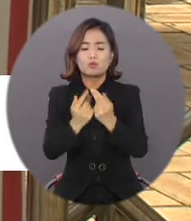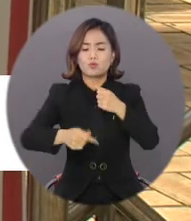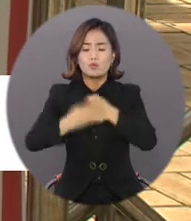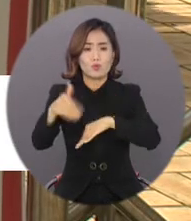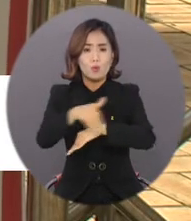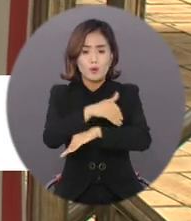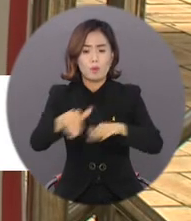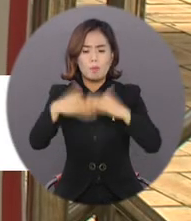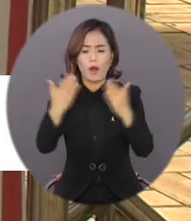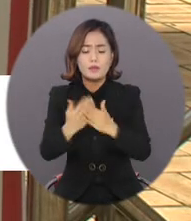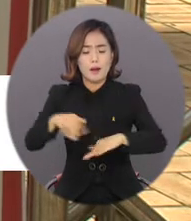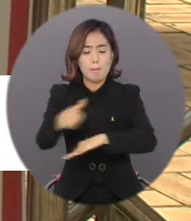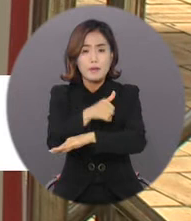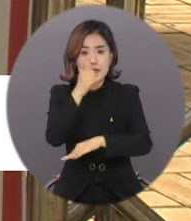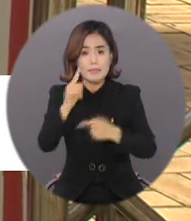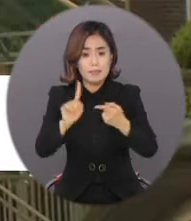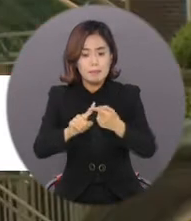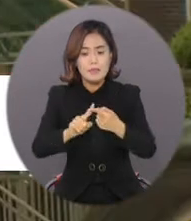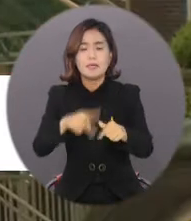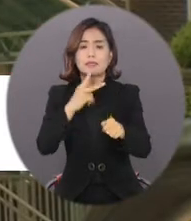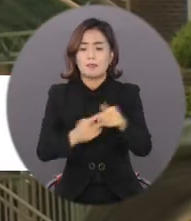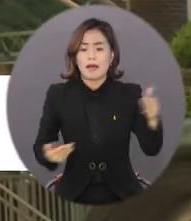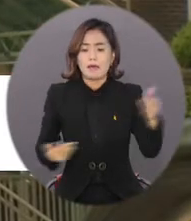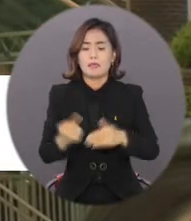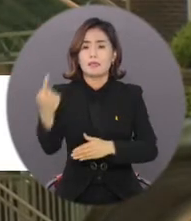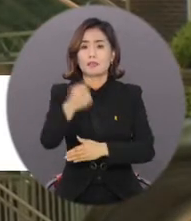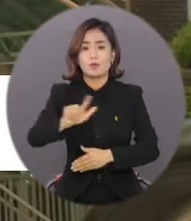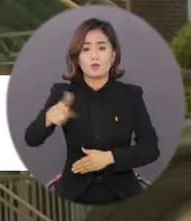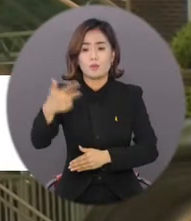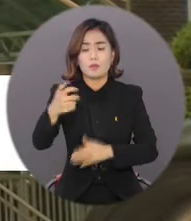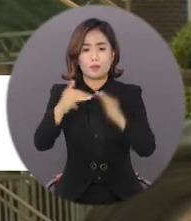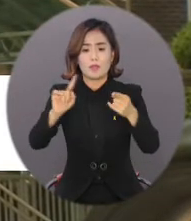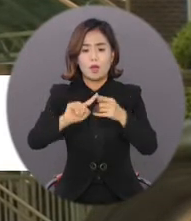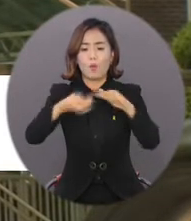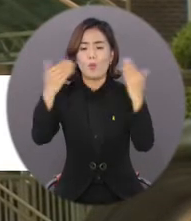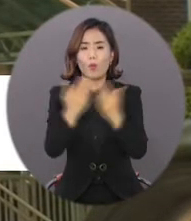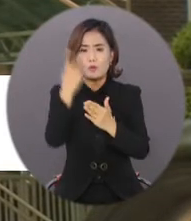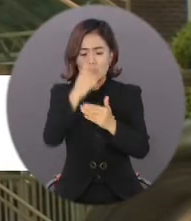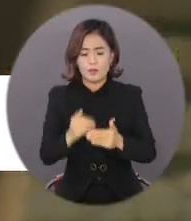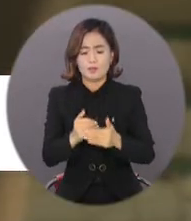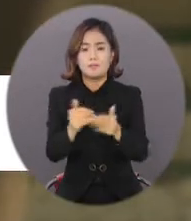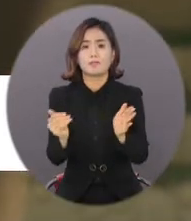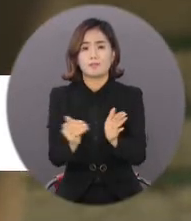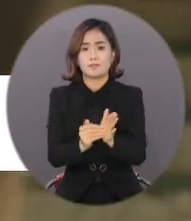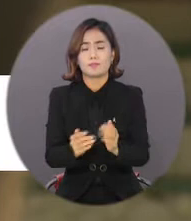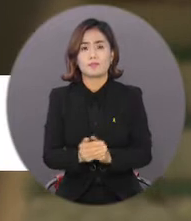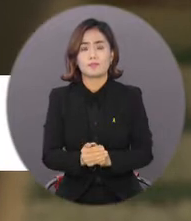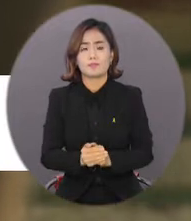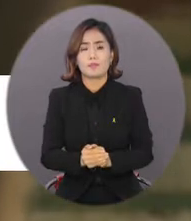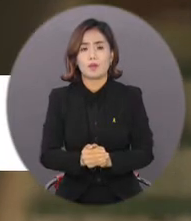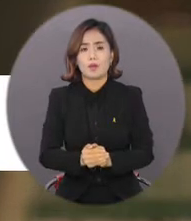초등학교에 최근까지 등교해 교직원과 학생 1,670여 명에 대한 전수검사가 진행됐습니다.